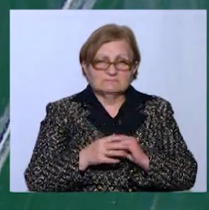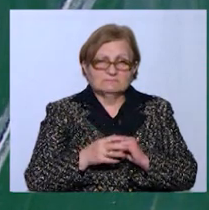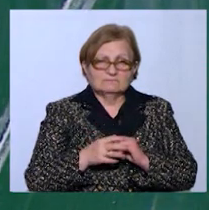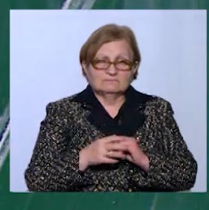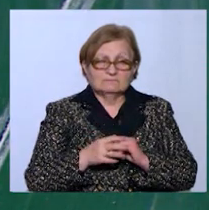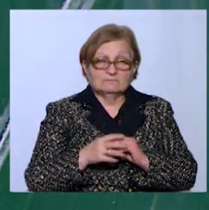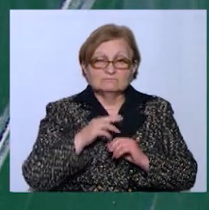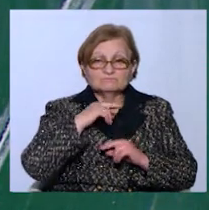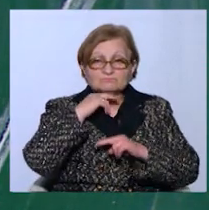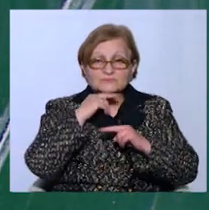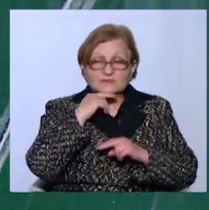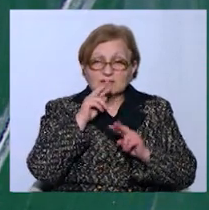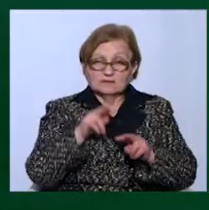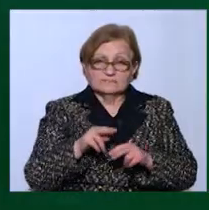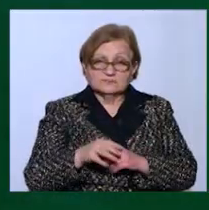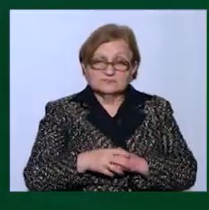დავალება ასეთი არის.